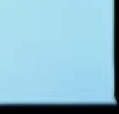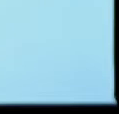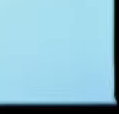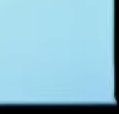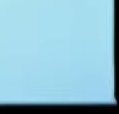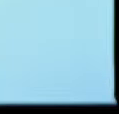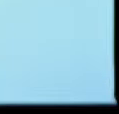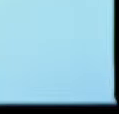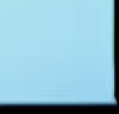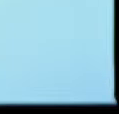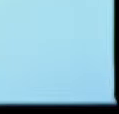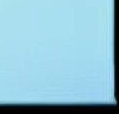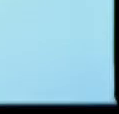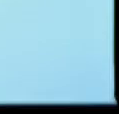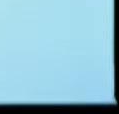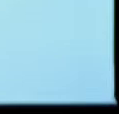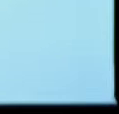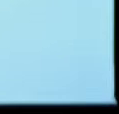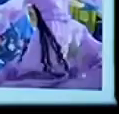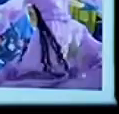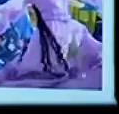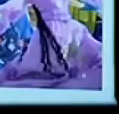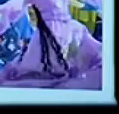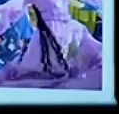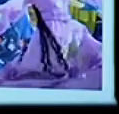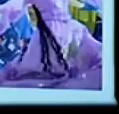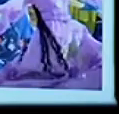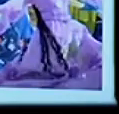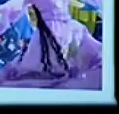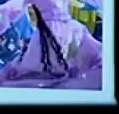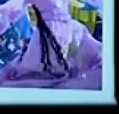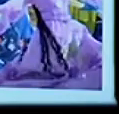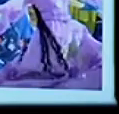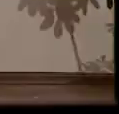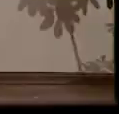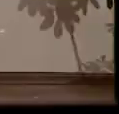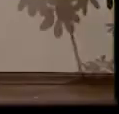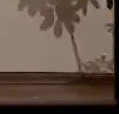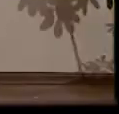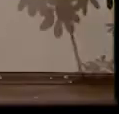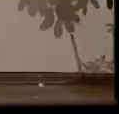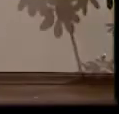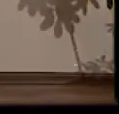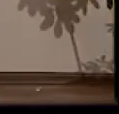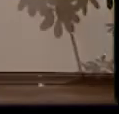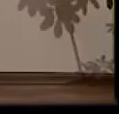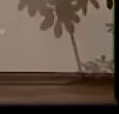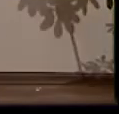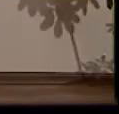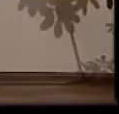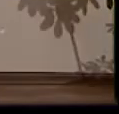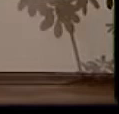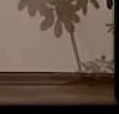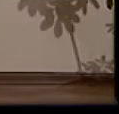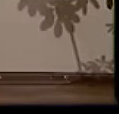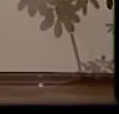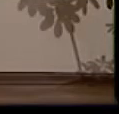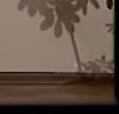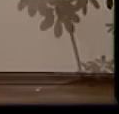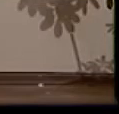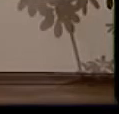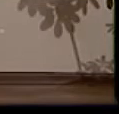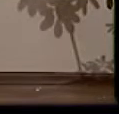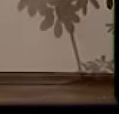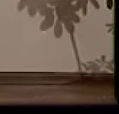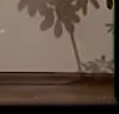o'rtasidagi dialogimizni tarjima qilishni boshlaymiz. Nodira, mamlakatingizdagi eng katta bayram bu qaysi? Bu